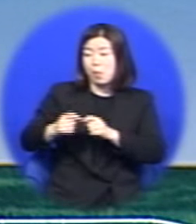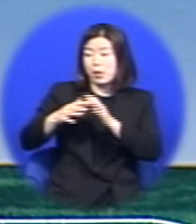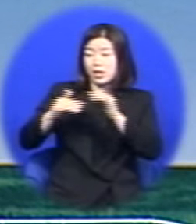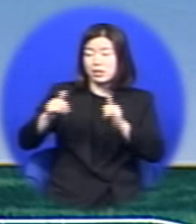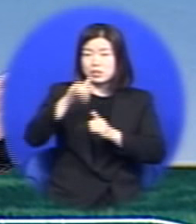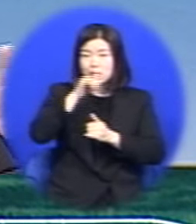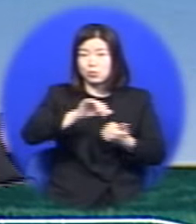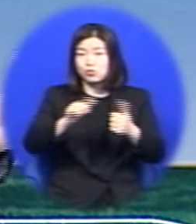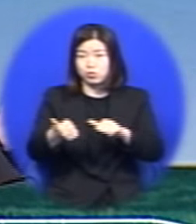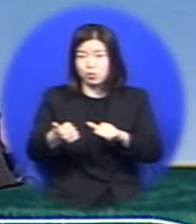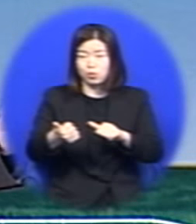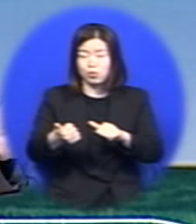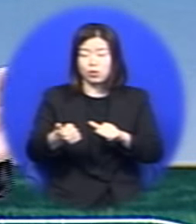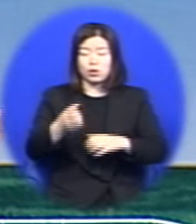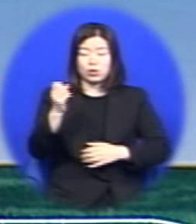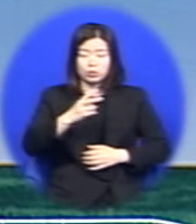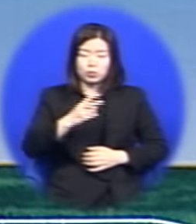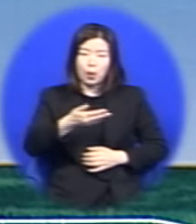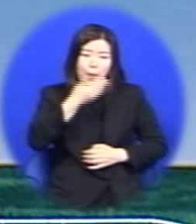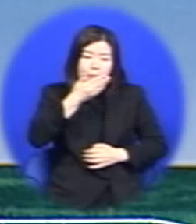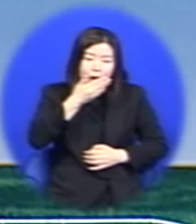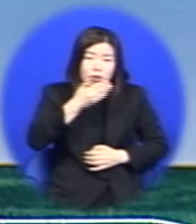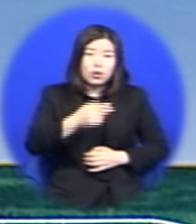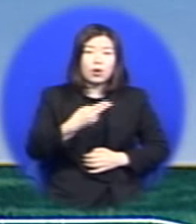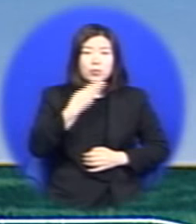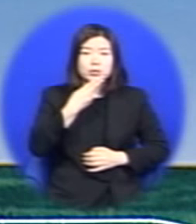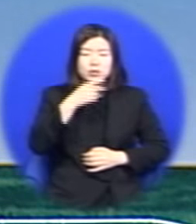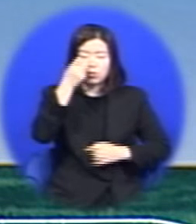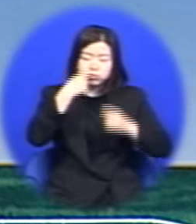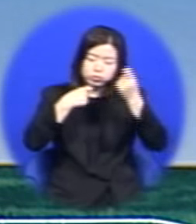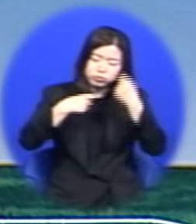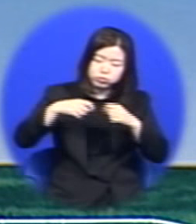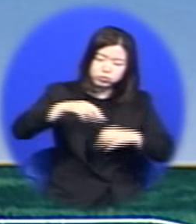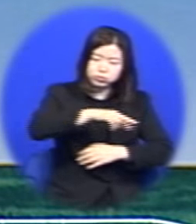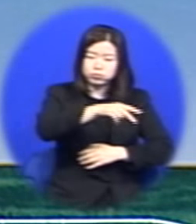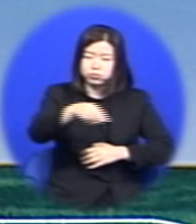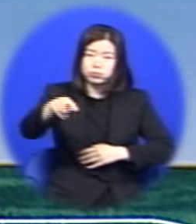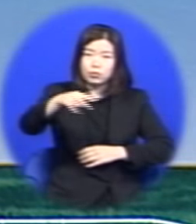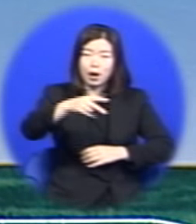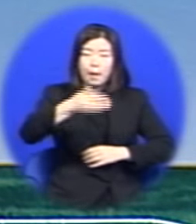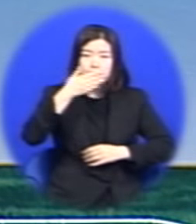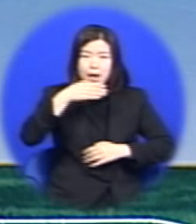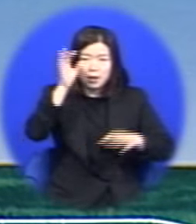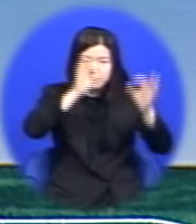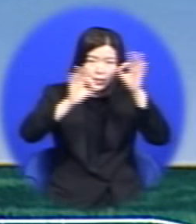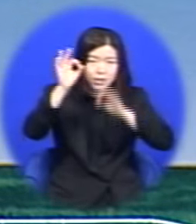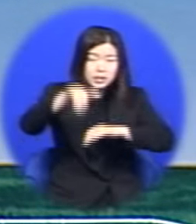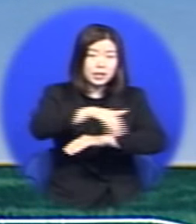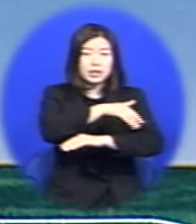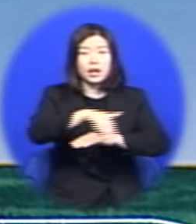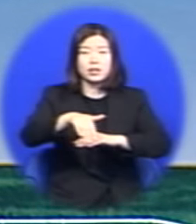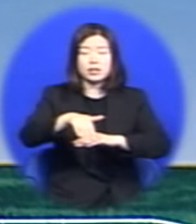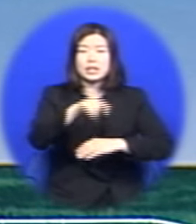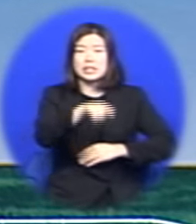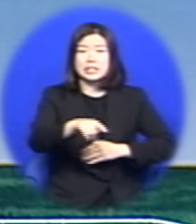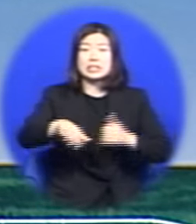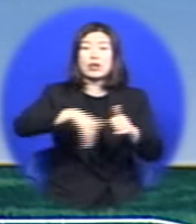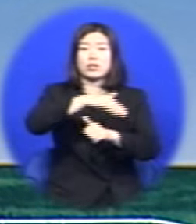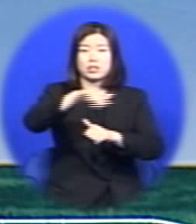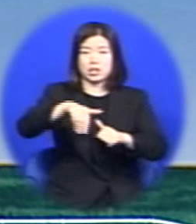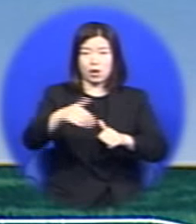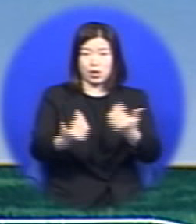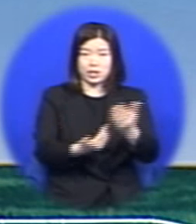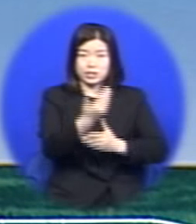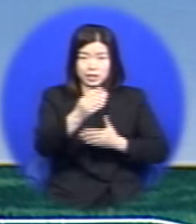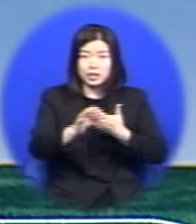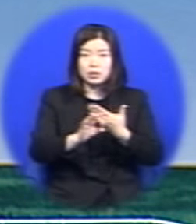죽어나가고 먹을 식량이 없어서 우리가 울며 불며 돌아다니면서 식량을 찾아다녀야 되는 이런 상황이